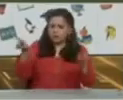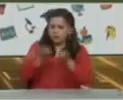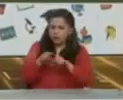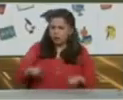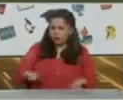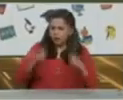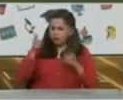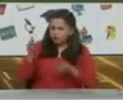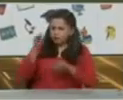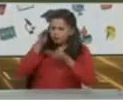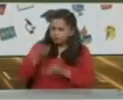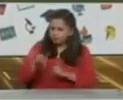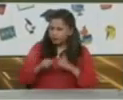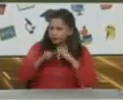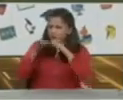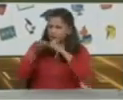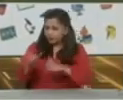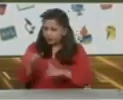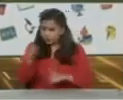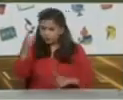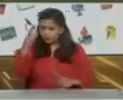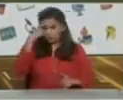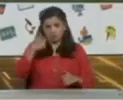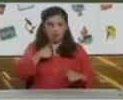जिंदगी आपके बच्चे भी जिए